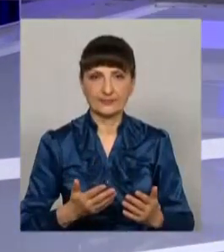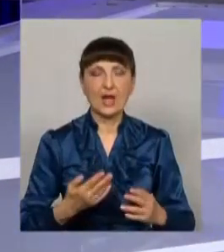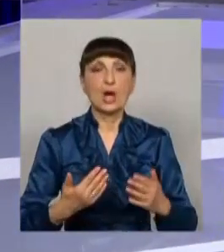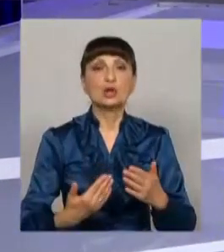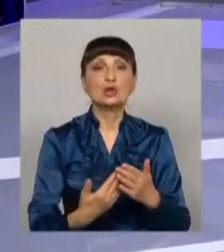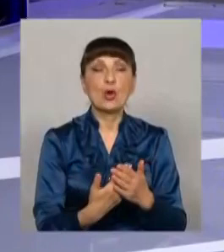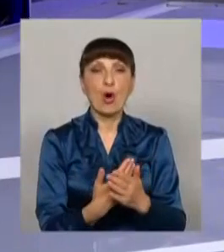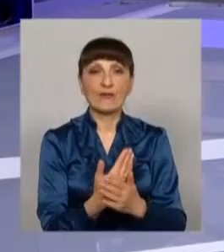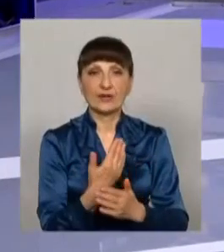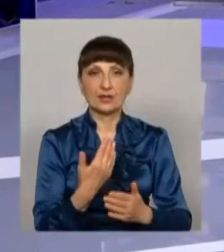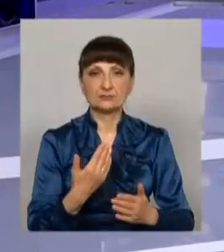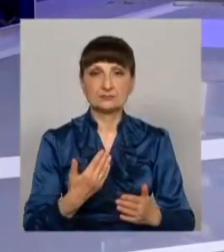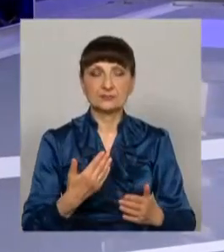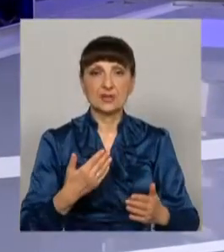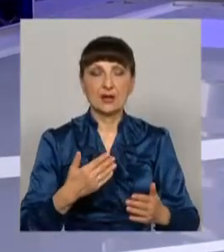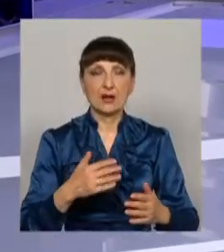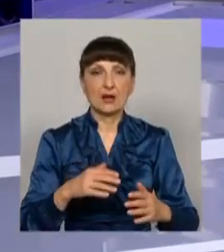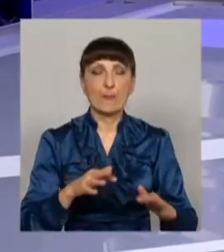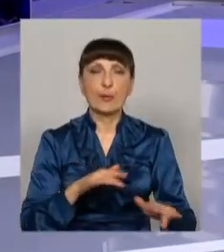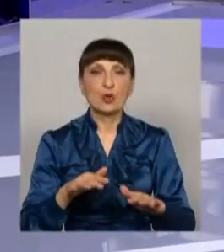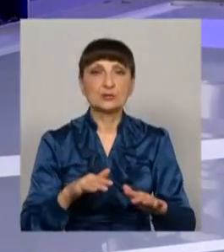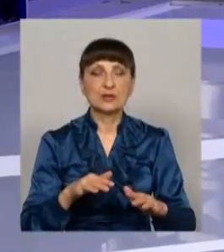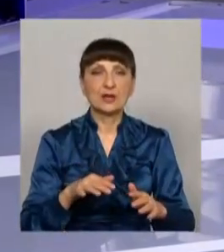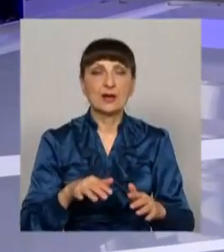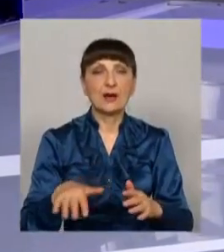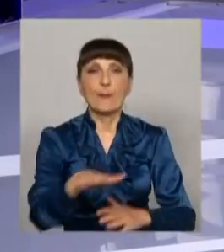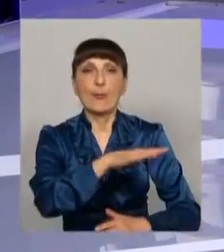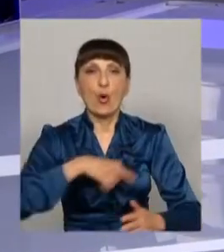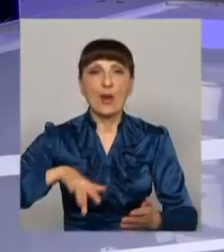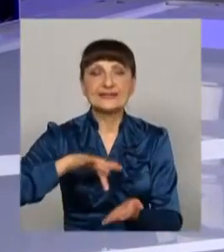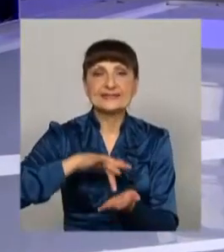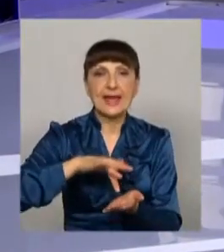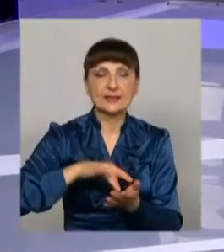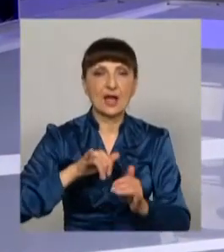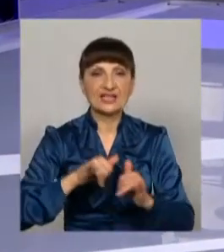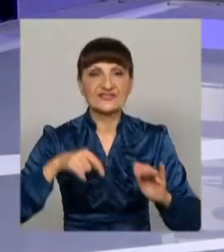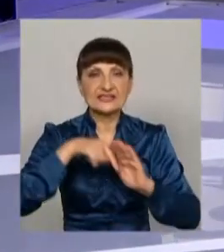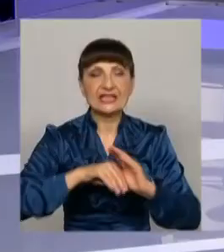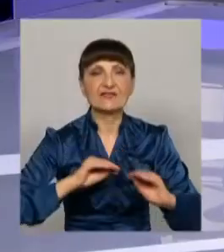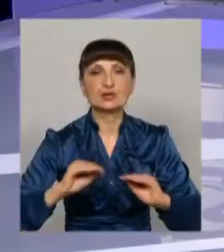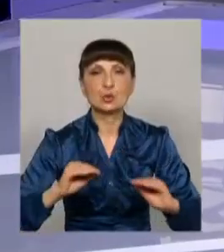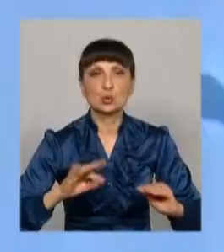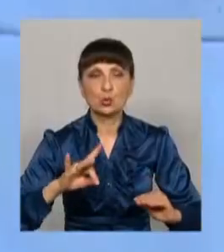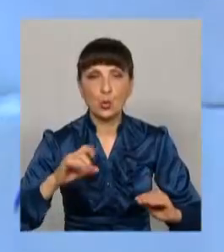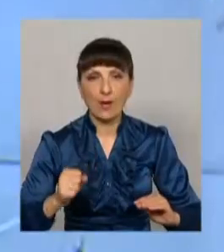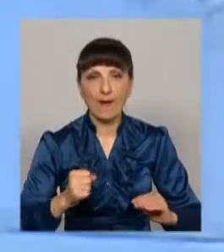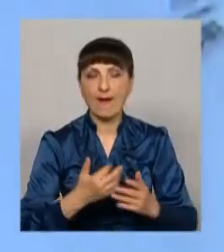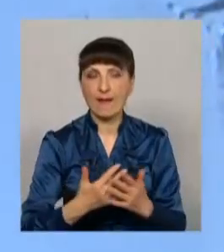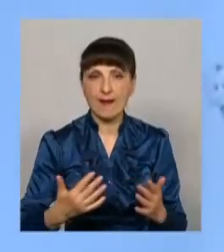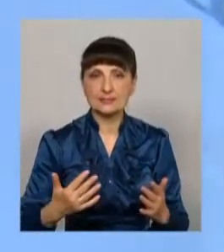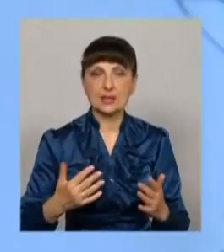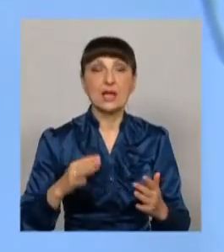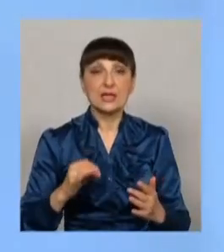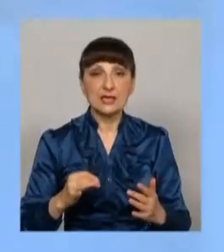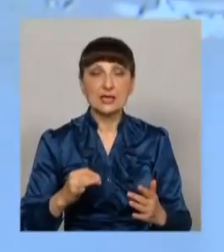новые подходы к формированию полицентров, развитию инфраструктуры. И понятно, что